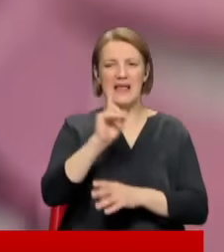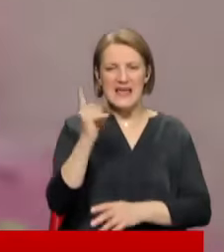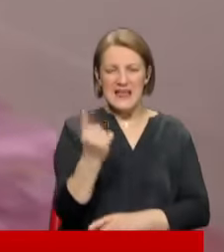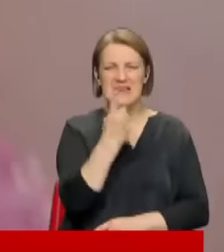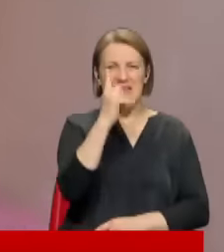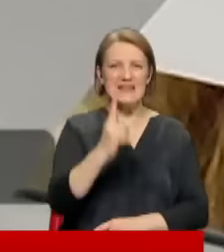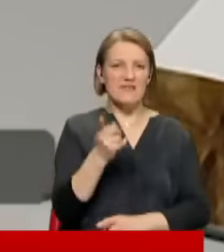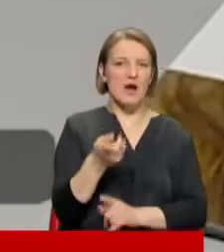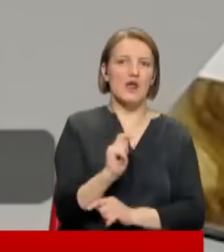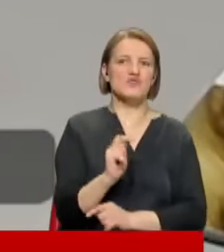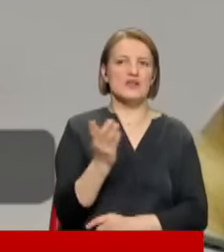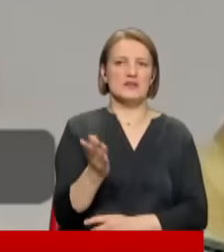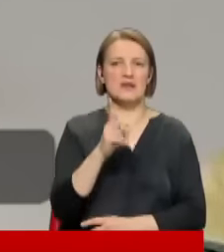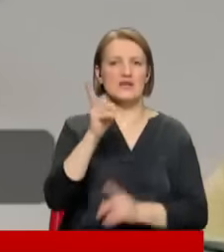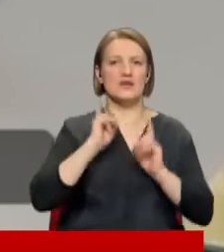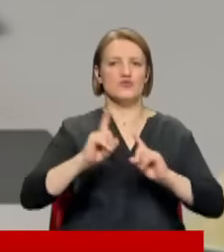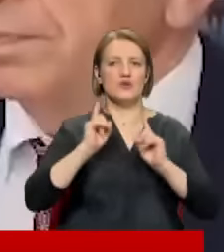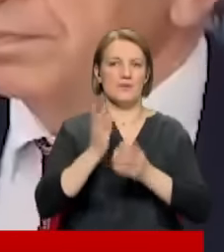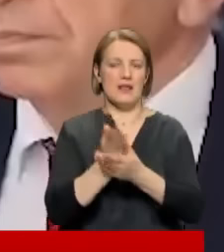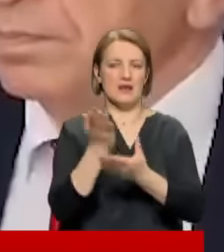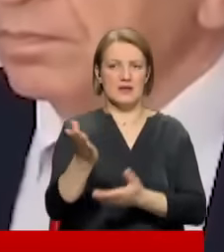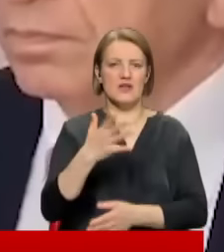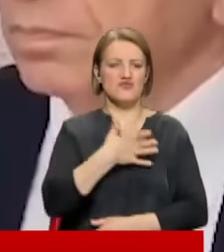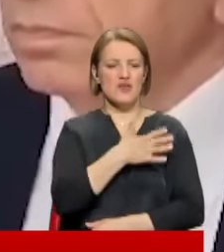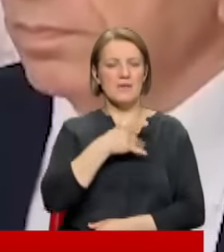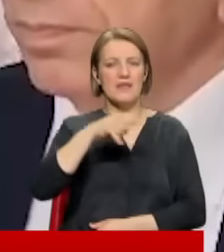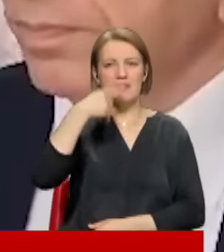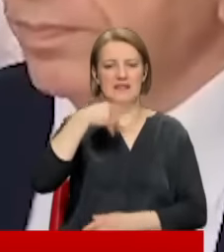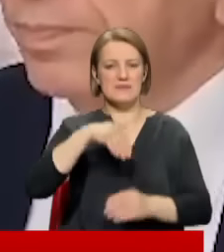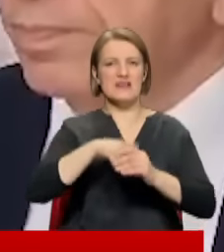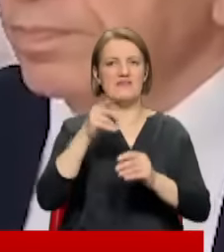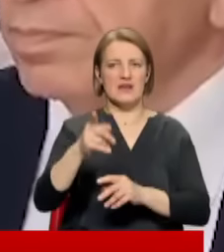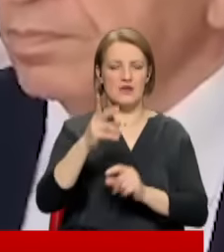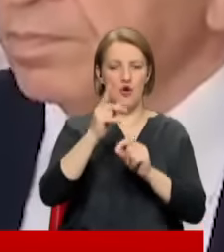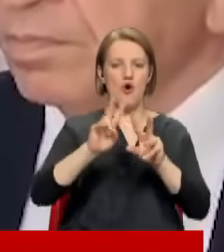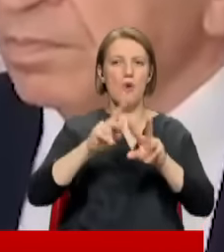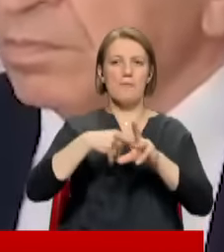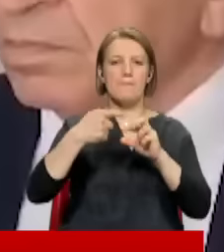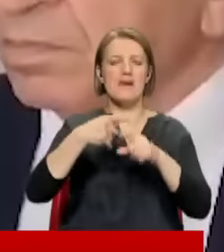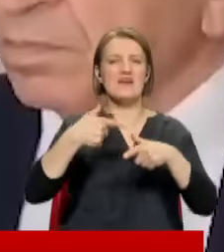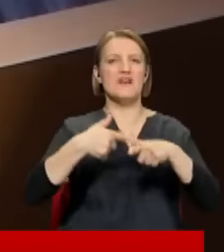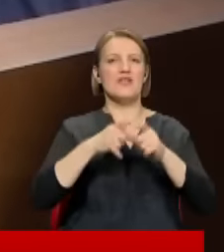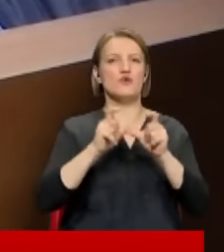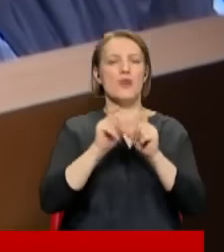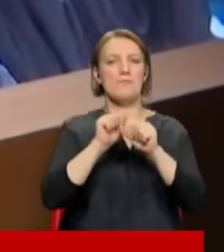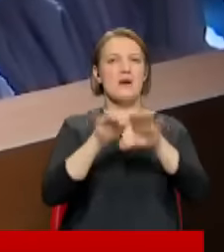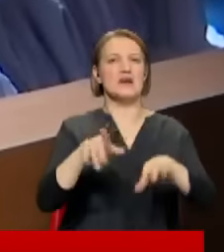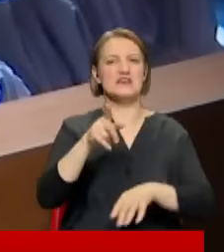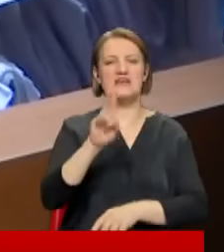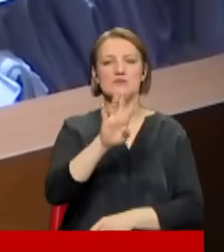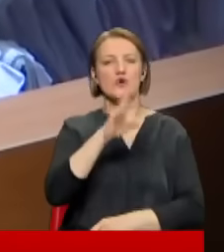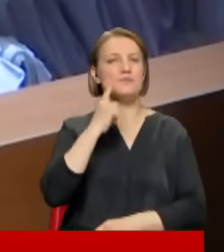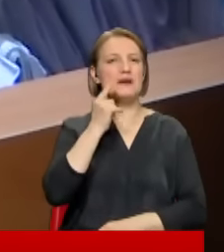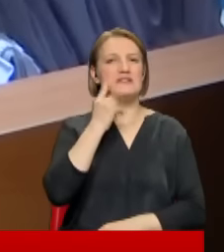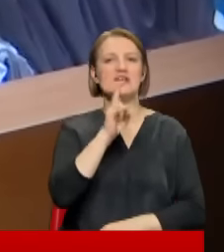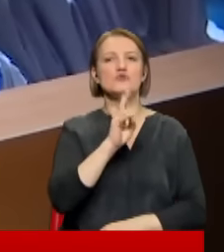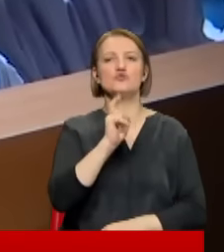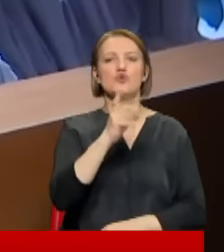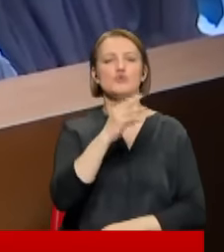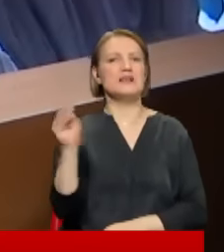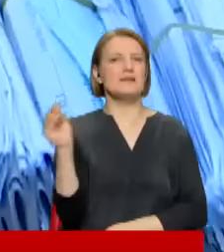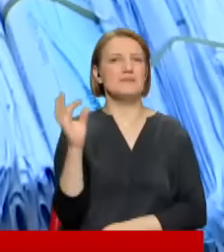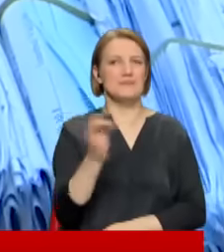kez kredi çekti. Bunlar icra belgeleri. CHP NİDE Milletvekili Ömer Fethi Gürer paylaştı verileri. 24 Mayıs'ta 209 milyar